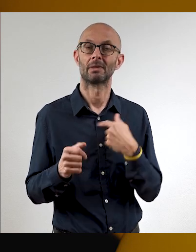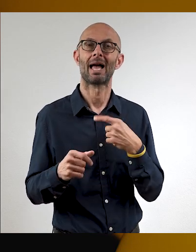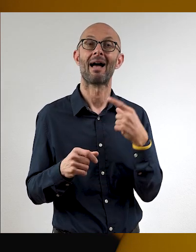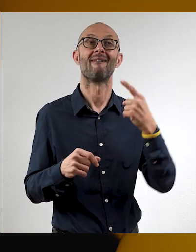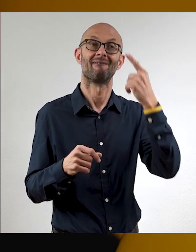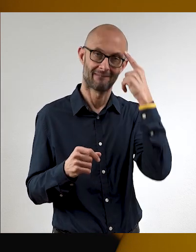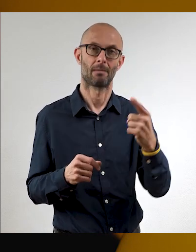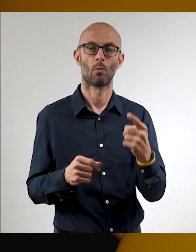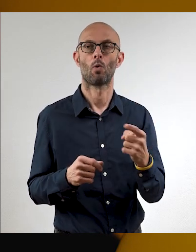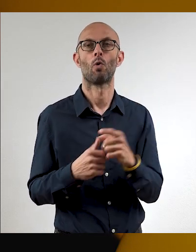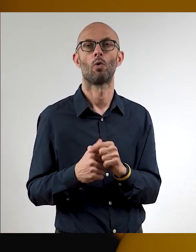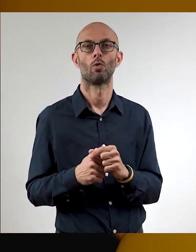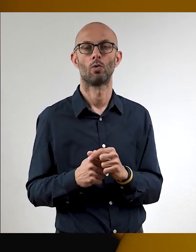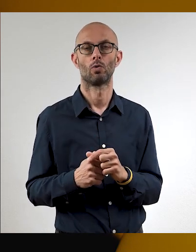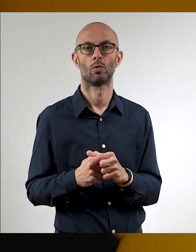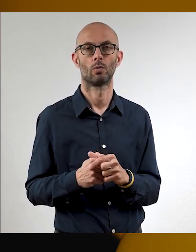sploh vemo, ne,